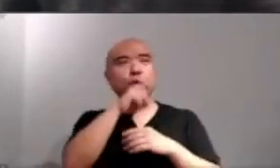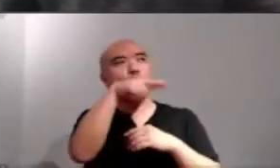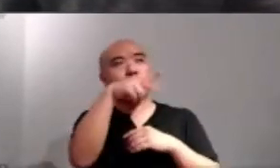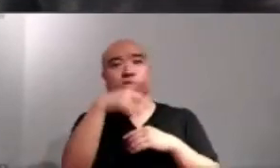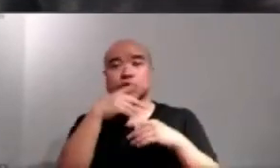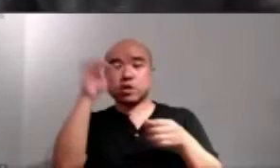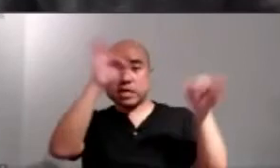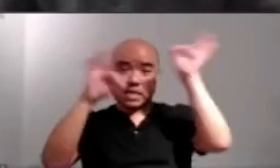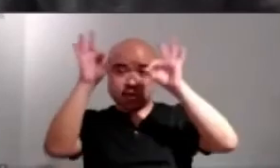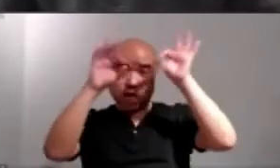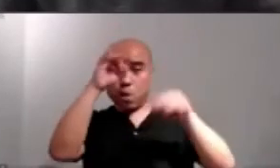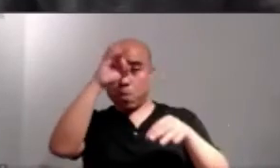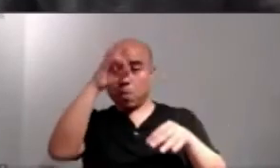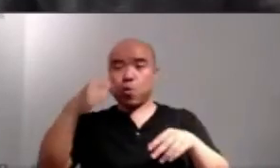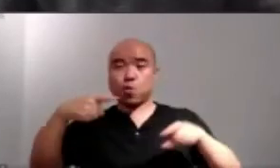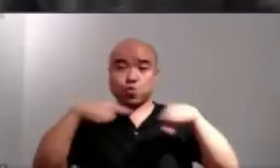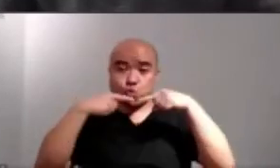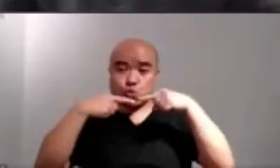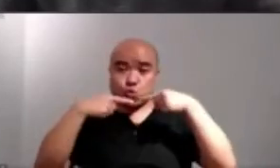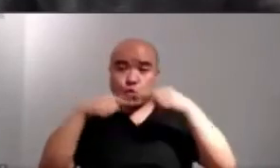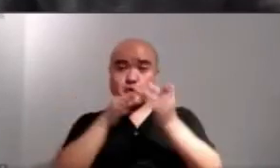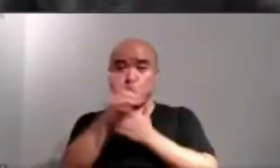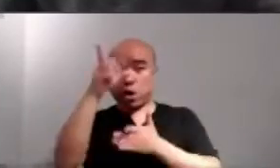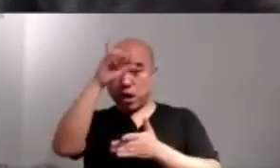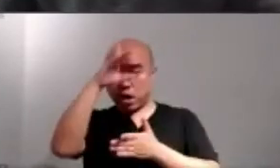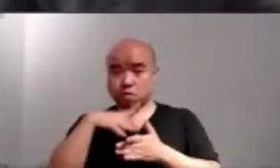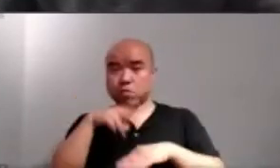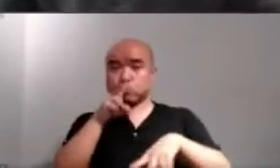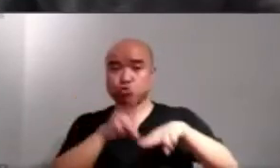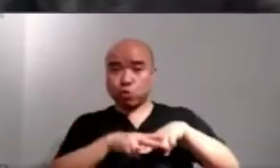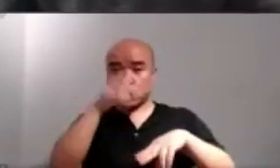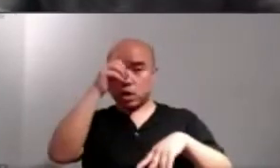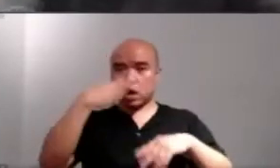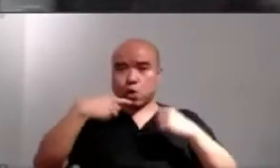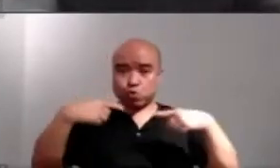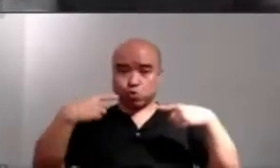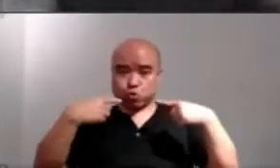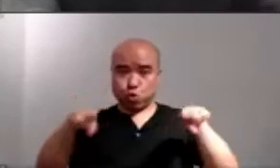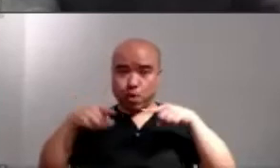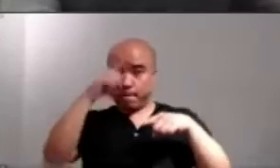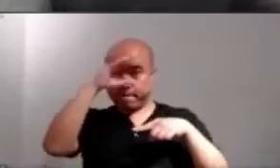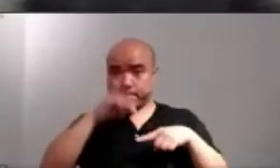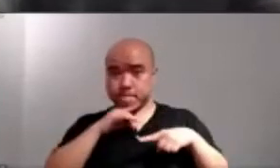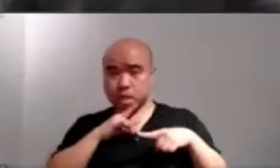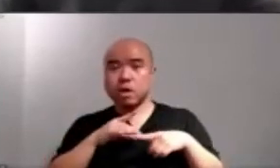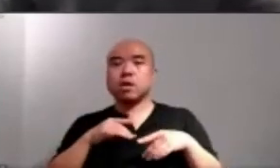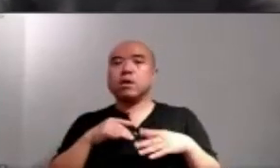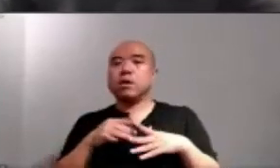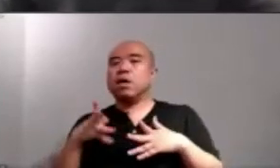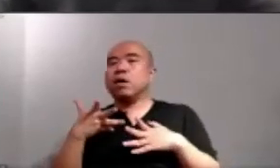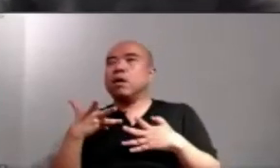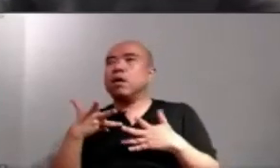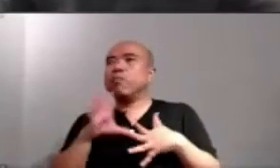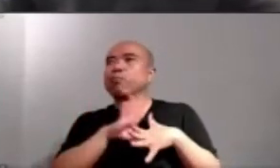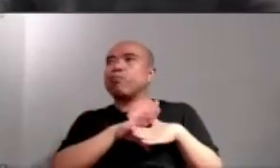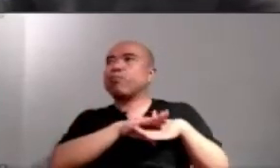埋中國一個好出名嘅著名男歌手孫楠同我唱咗呢一首主題曲，咁去帶動到全世界嘅華